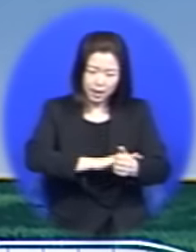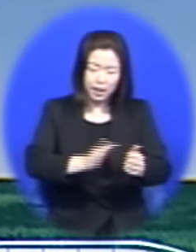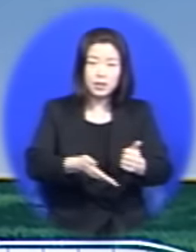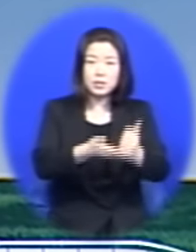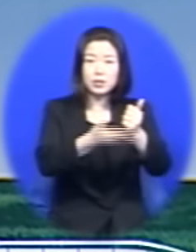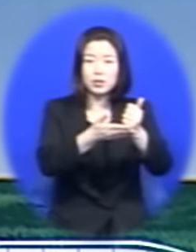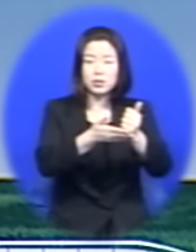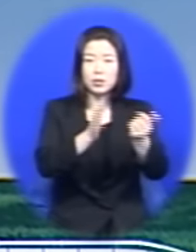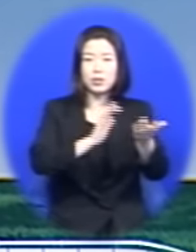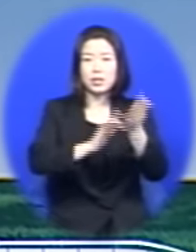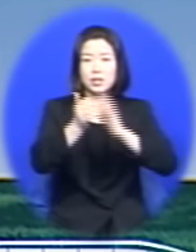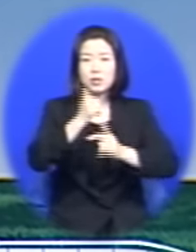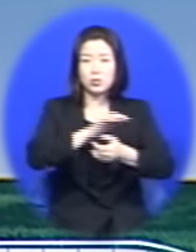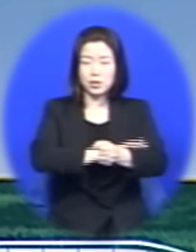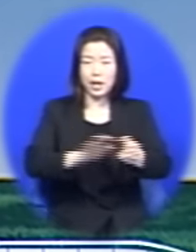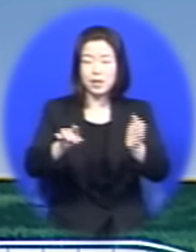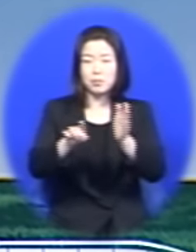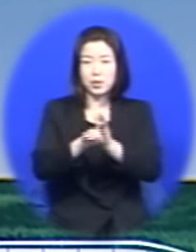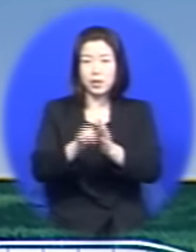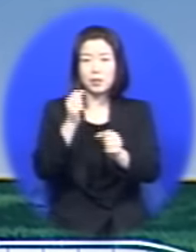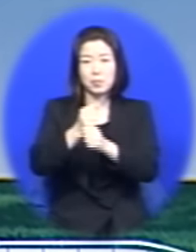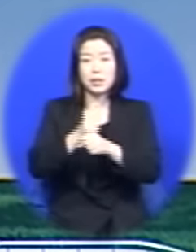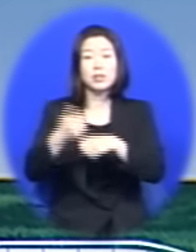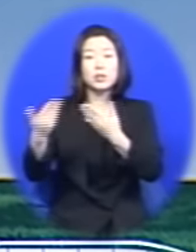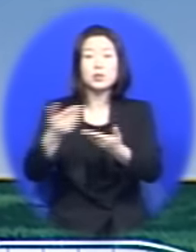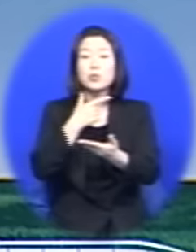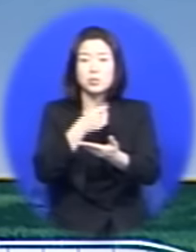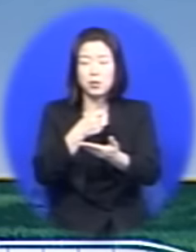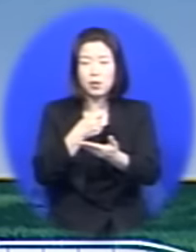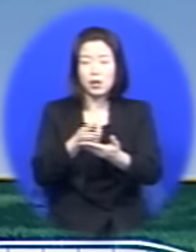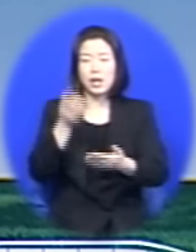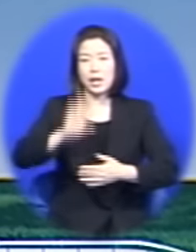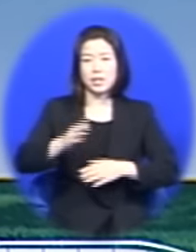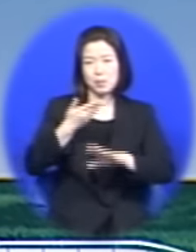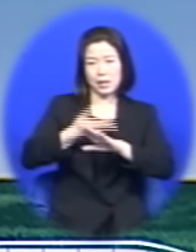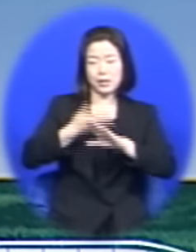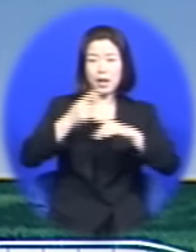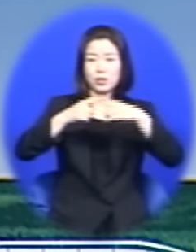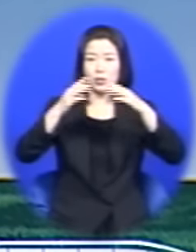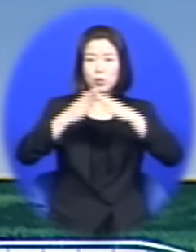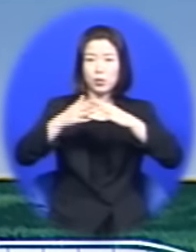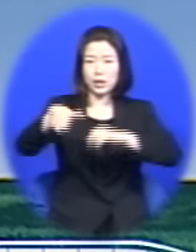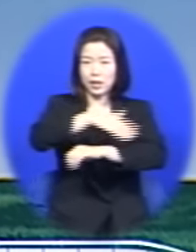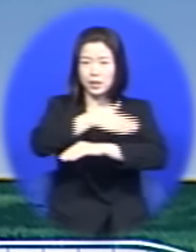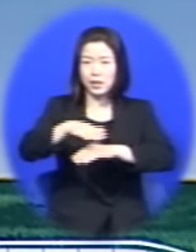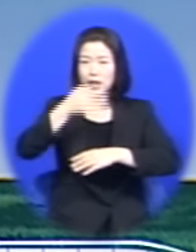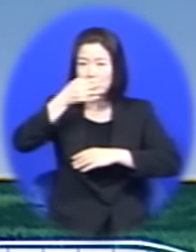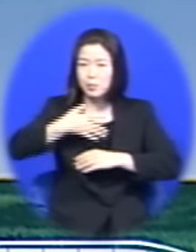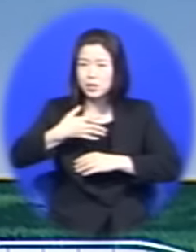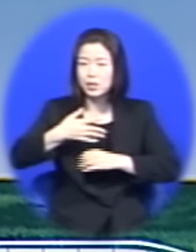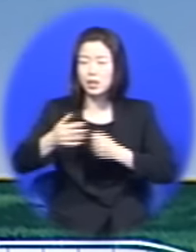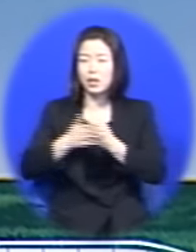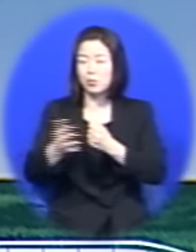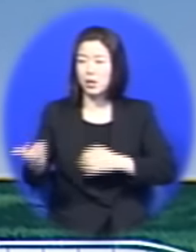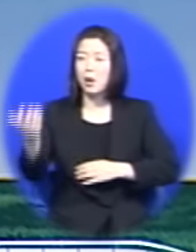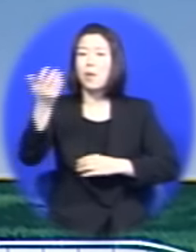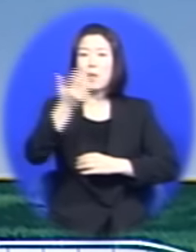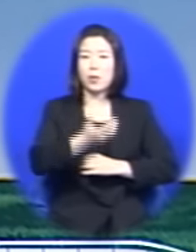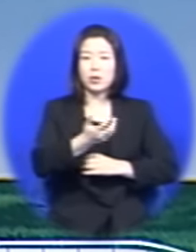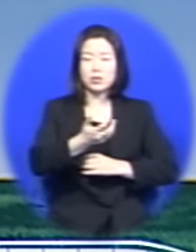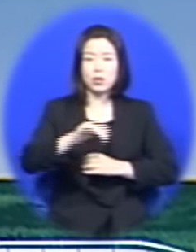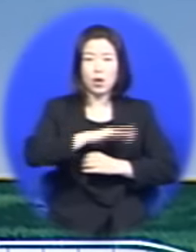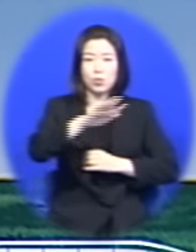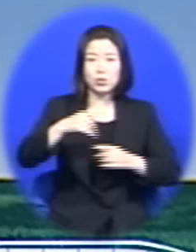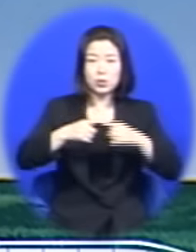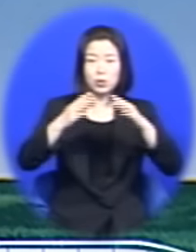싶어요. 그렇지만 다른 교회를 다니시다가 힘들어서 저희 교회에 오셨다면 우리 교회는 더 힘들어요.